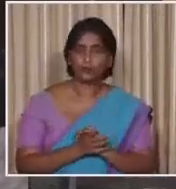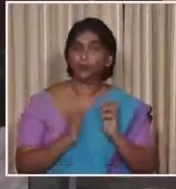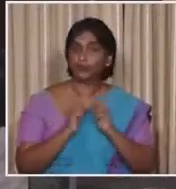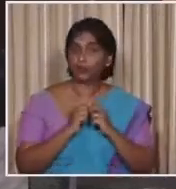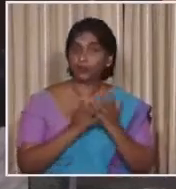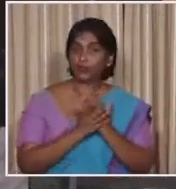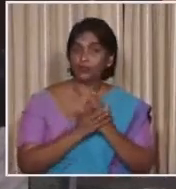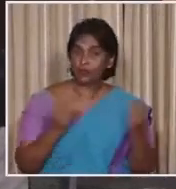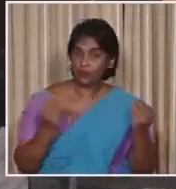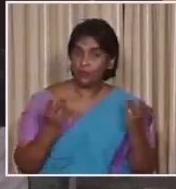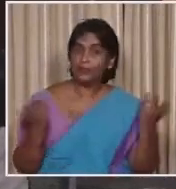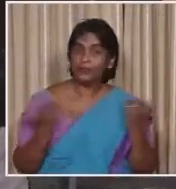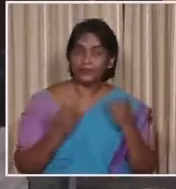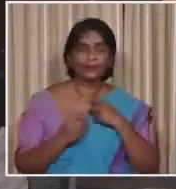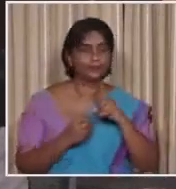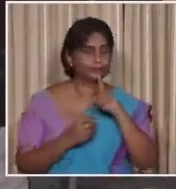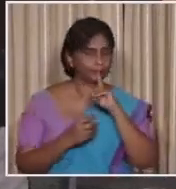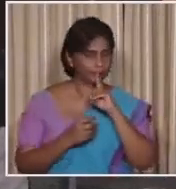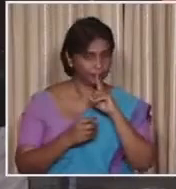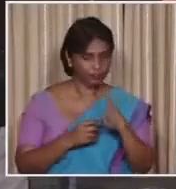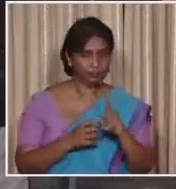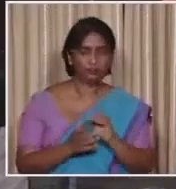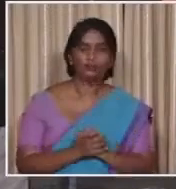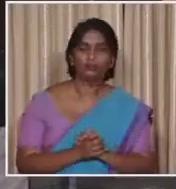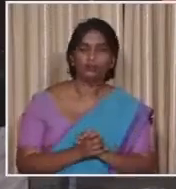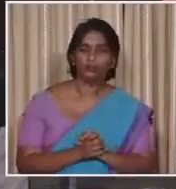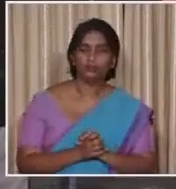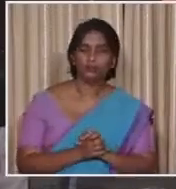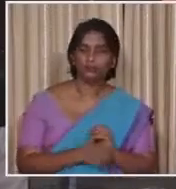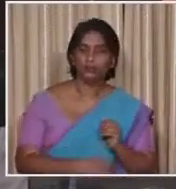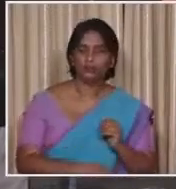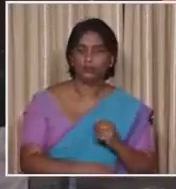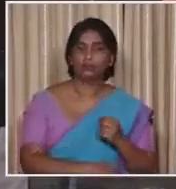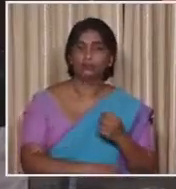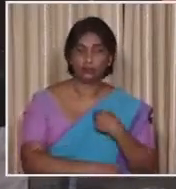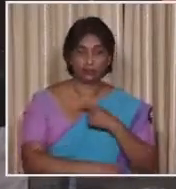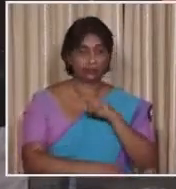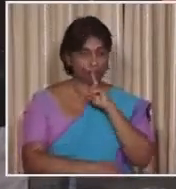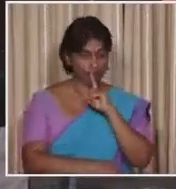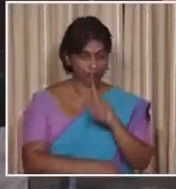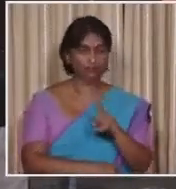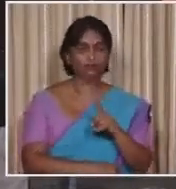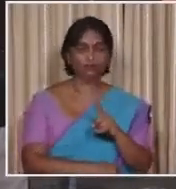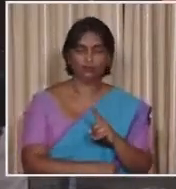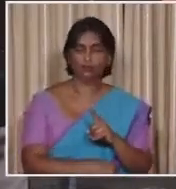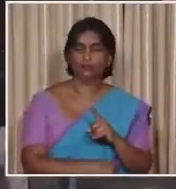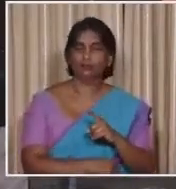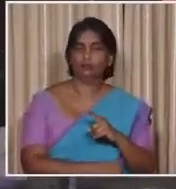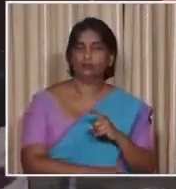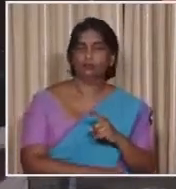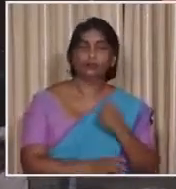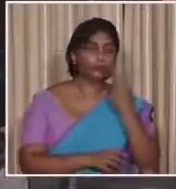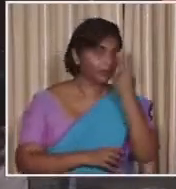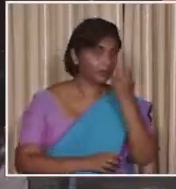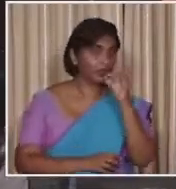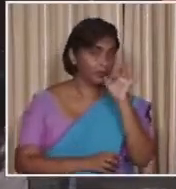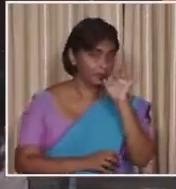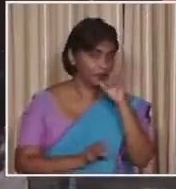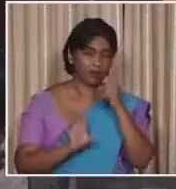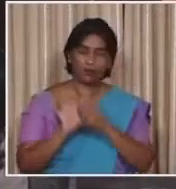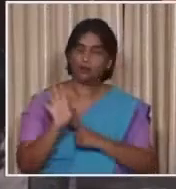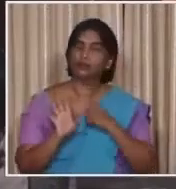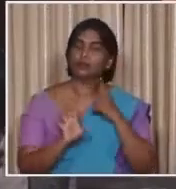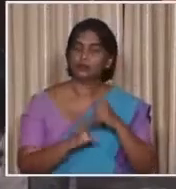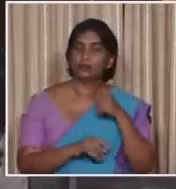முடியாது என்ற கோணத்திலே உரையாற்றியிருந்தார். நான் ஒன்று அவருக்கு கூறிக்கொள்ள விரும்புகின்றேன். 2015 அவரை